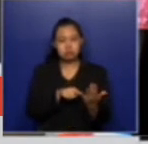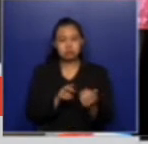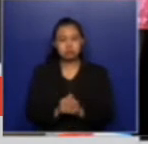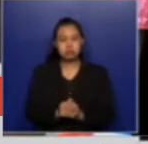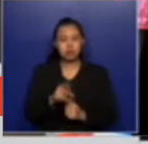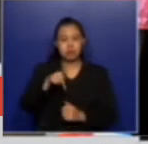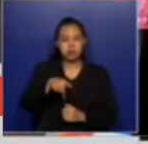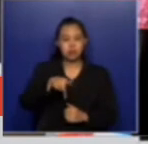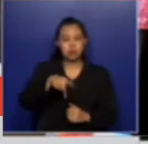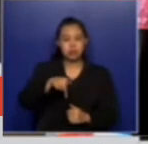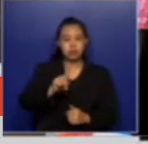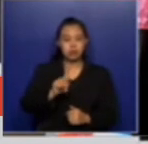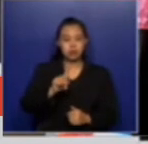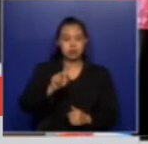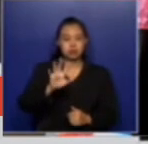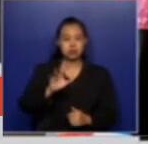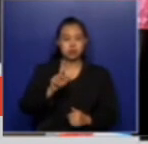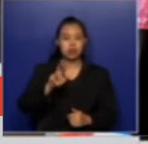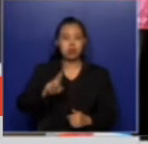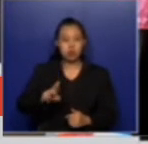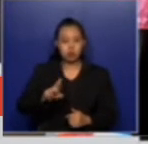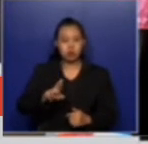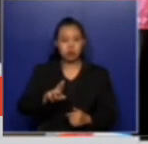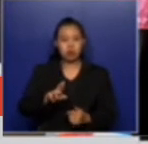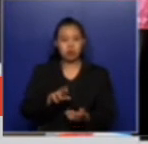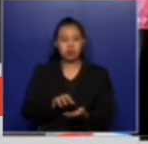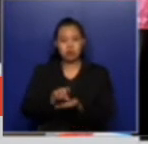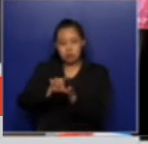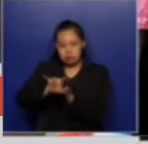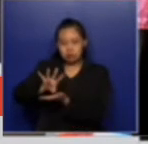อปอชอรอไล่สมคิด